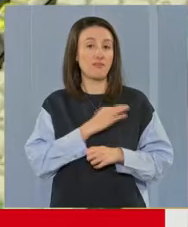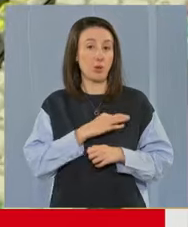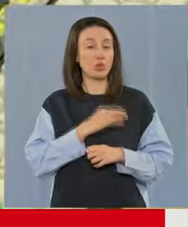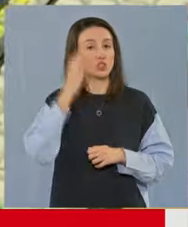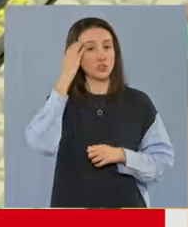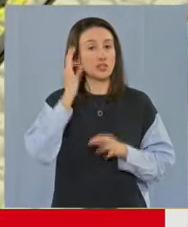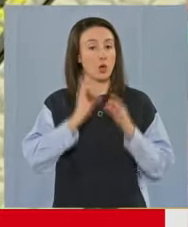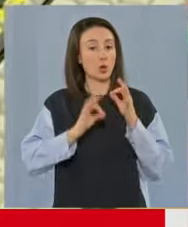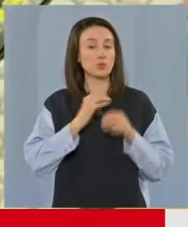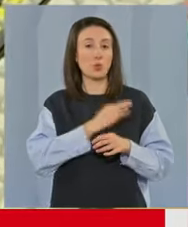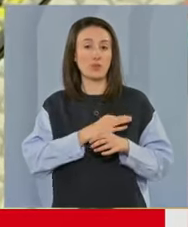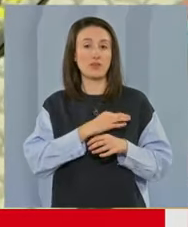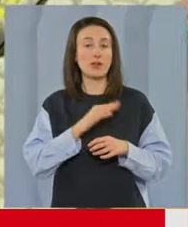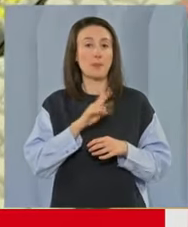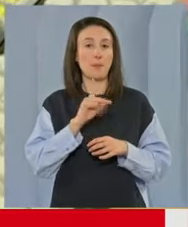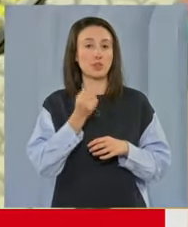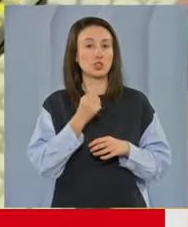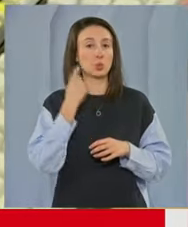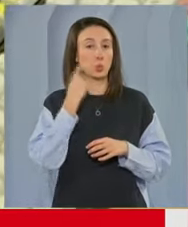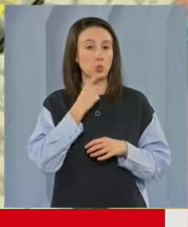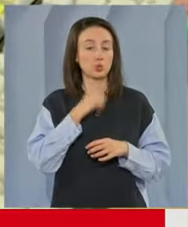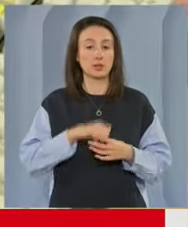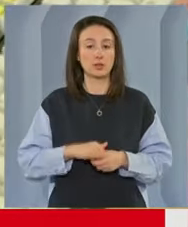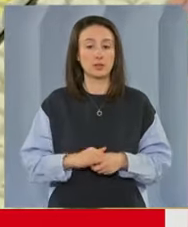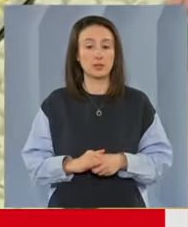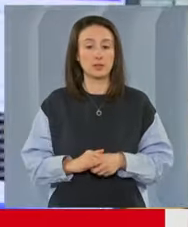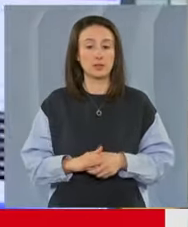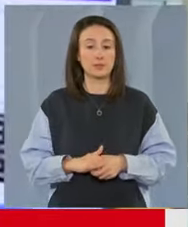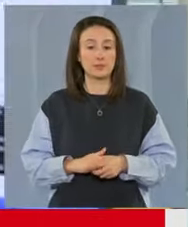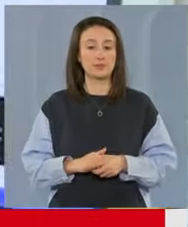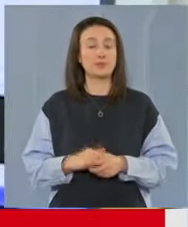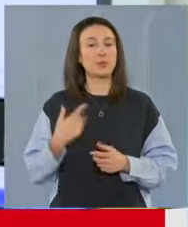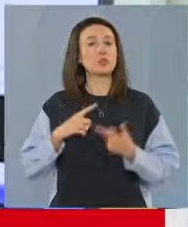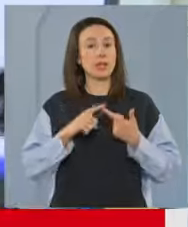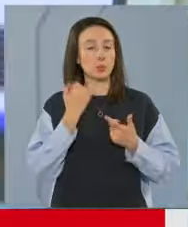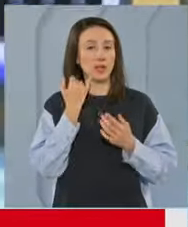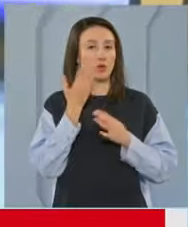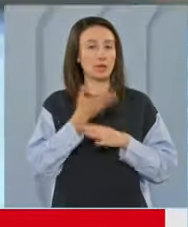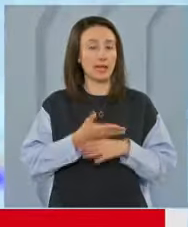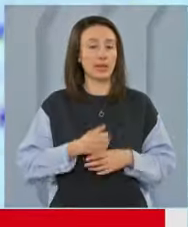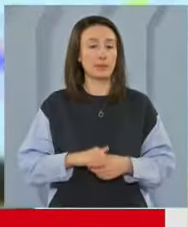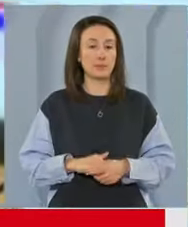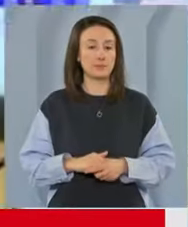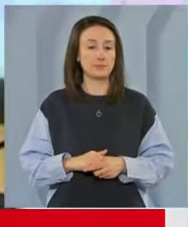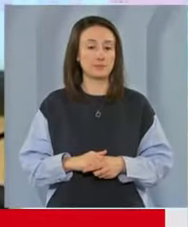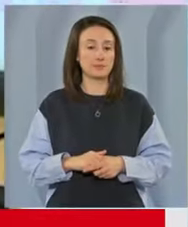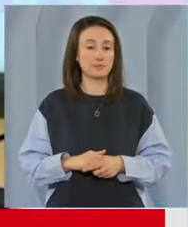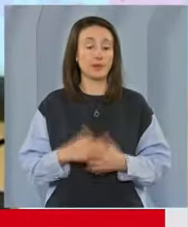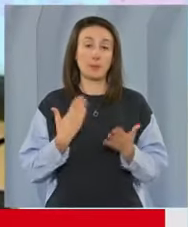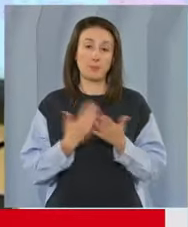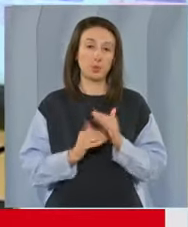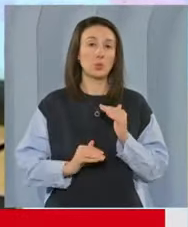de Științe Economice a Universității Babeș-Bolyai din Cluj-Napoca, domnul Flavius Rovinaru a fost în legătură telefonică directă cu noi pe tema